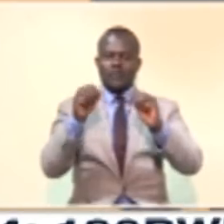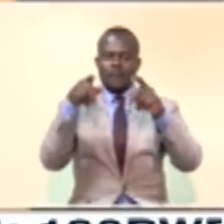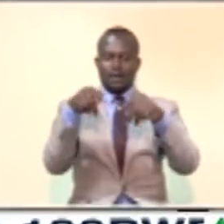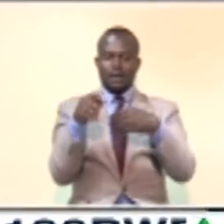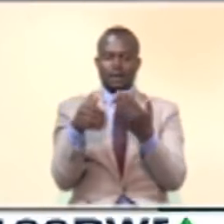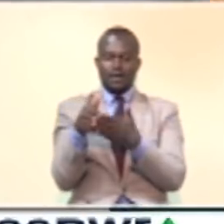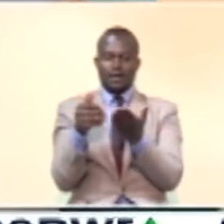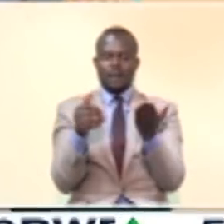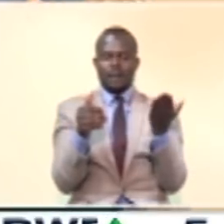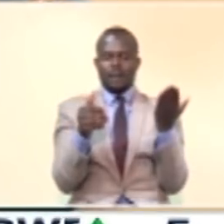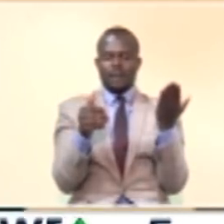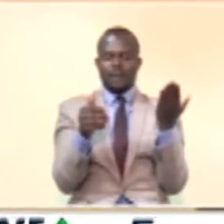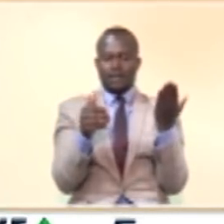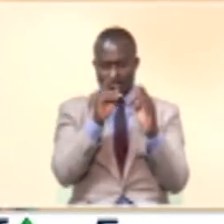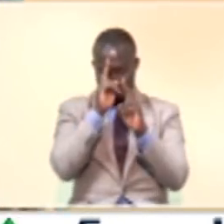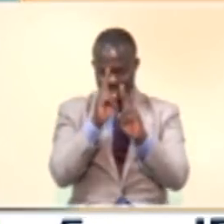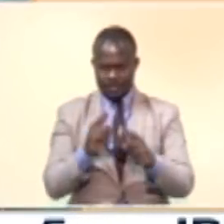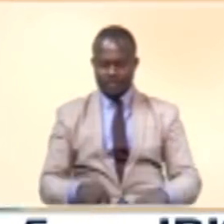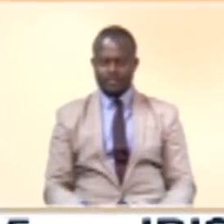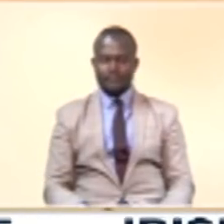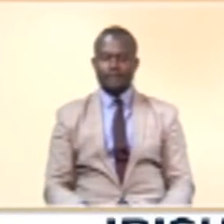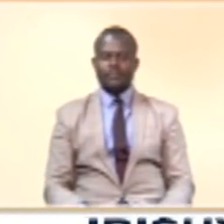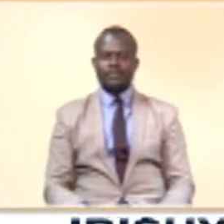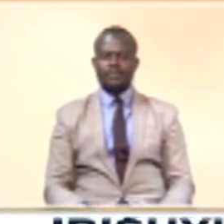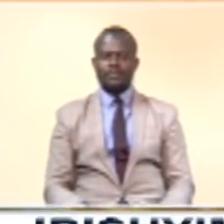w'abadepite, reka tumukurikire.